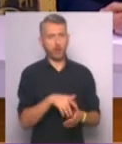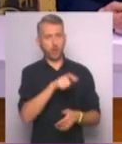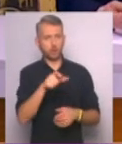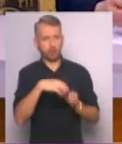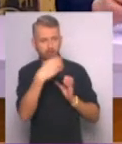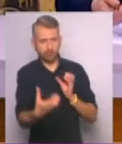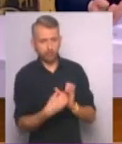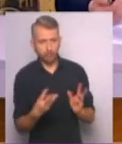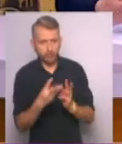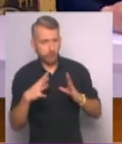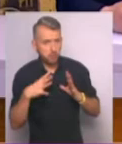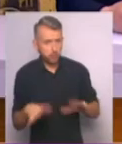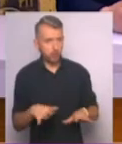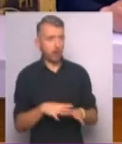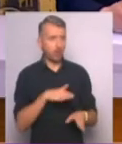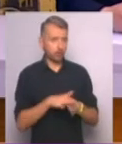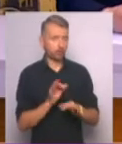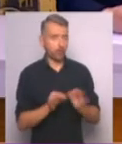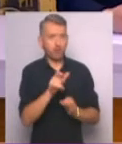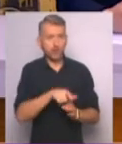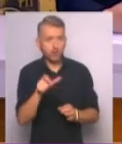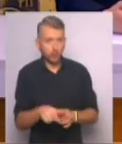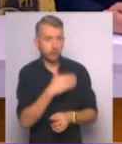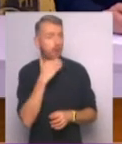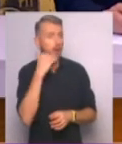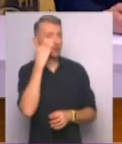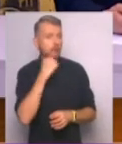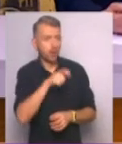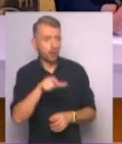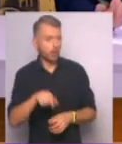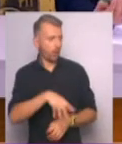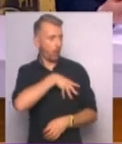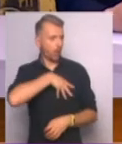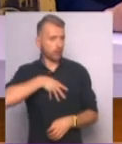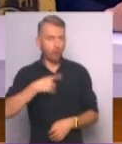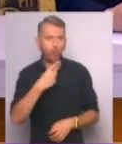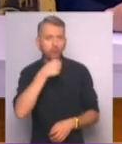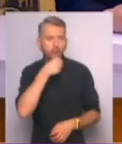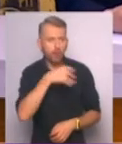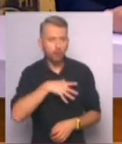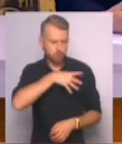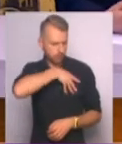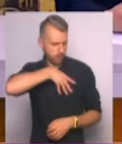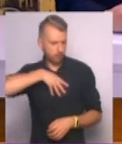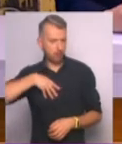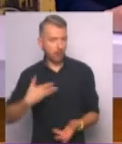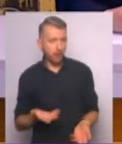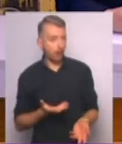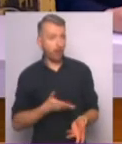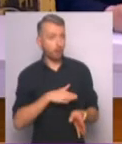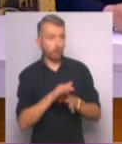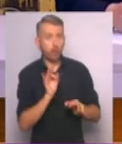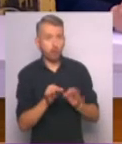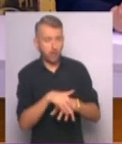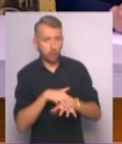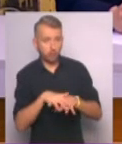щось таке войовниче, абсолютно нормальні люди, багатолітніх людей з орденами, один дідусь був. Тобто абсолютно нормальна